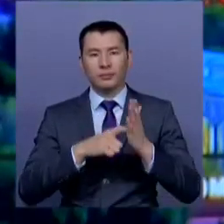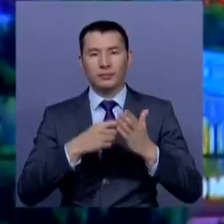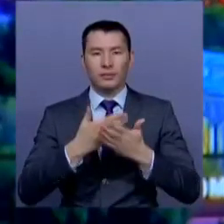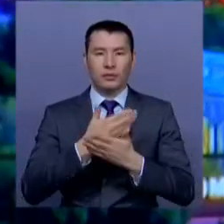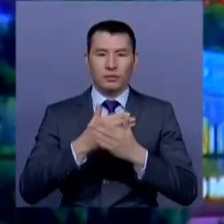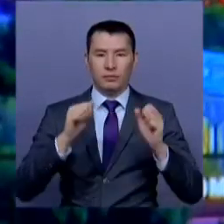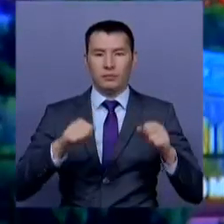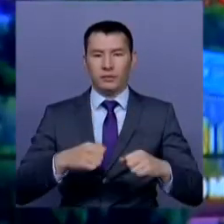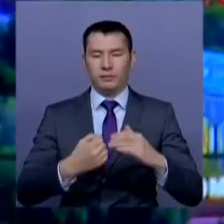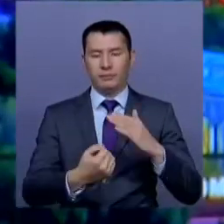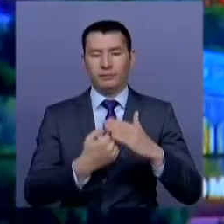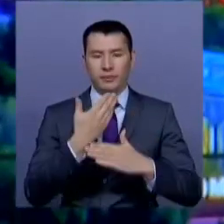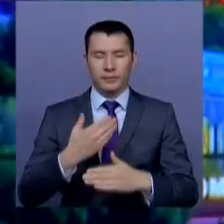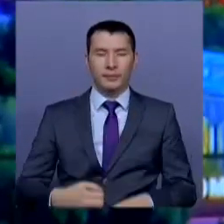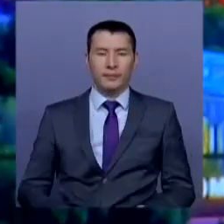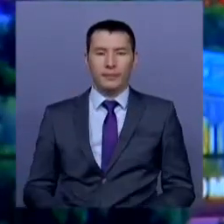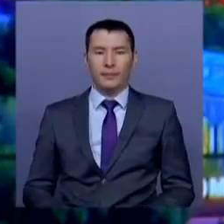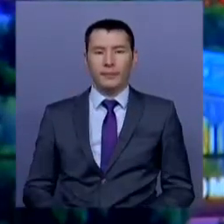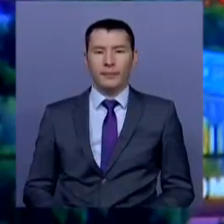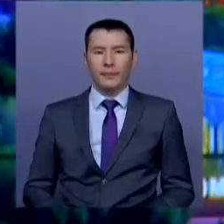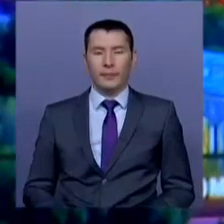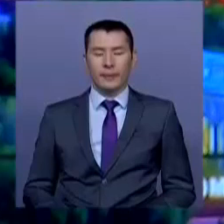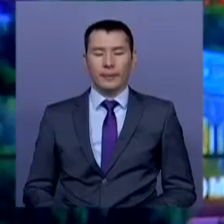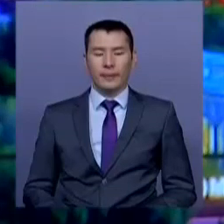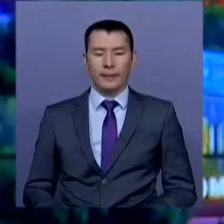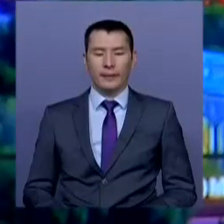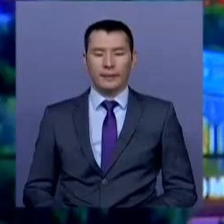266-39-67, а также отправлять смс-сообщение на наш WhatsApp